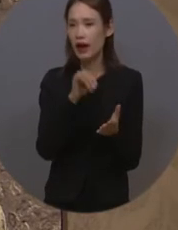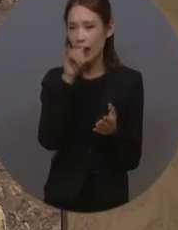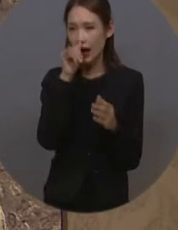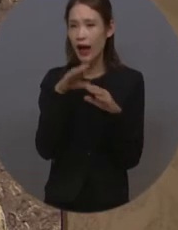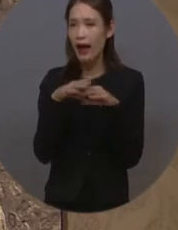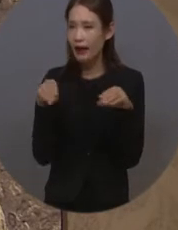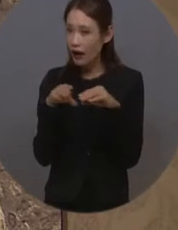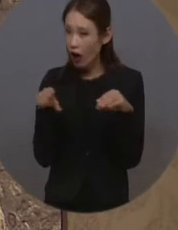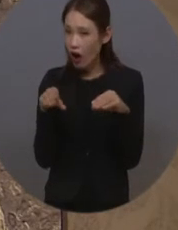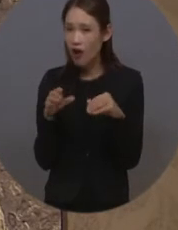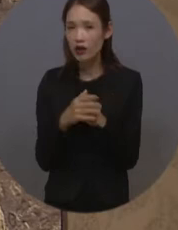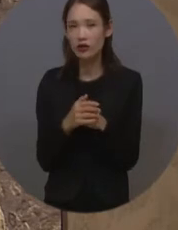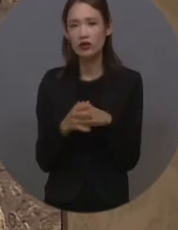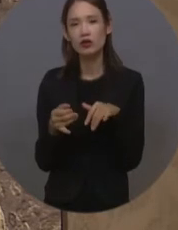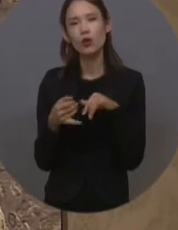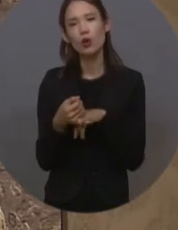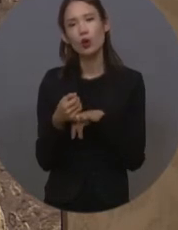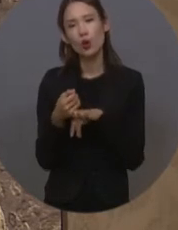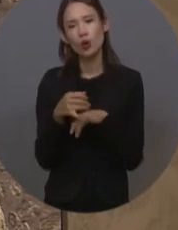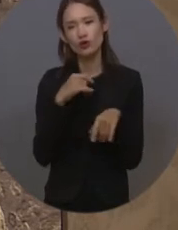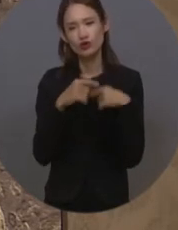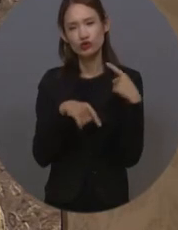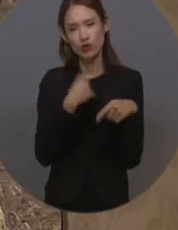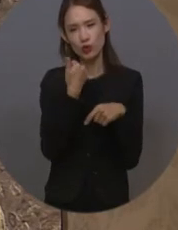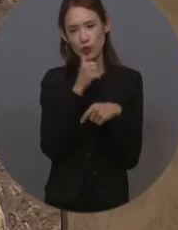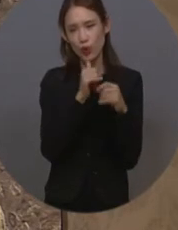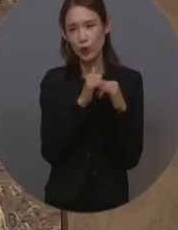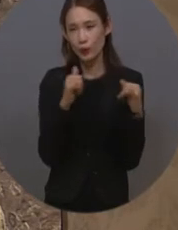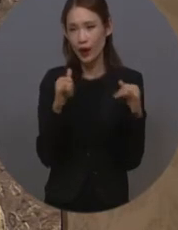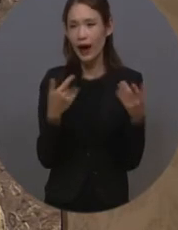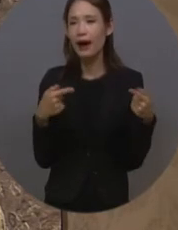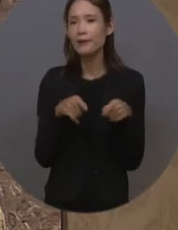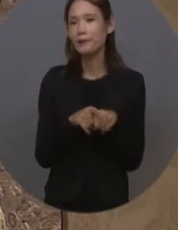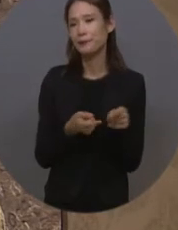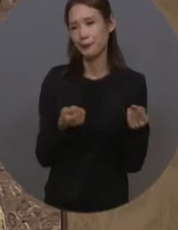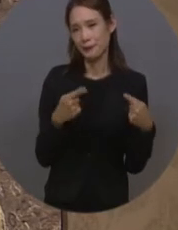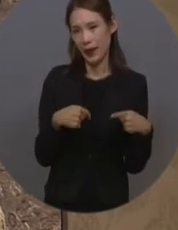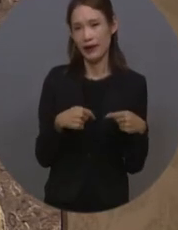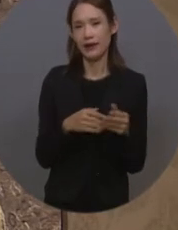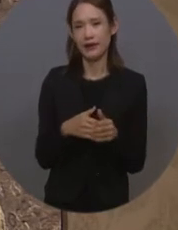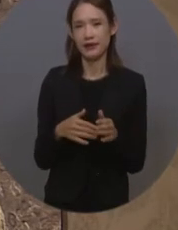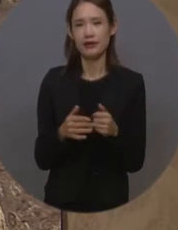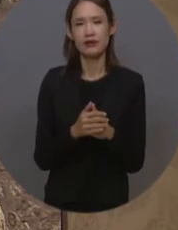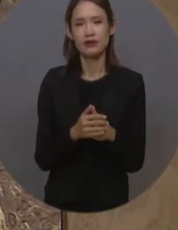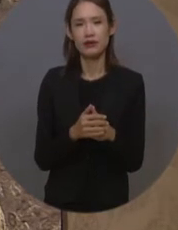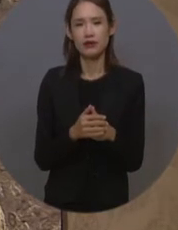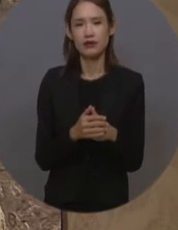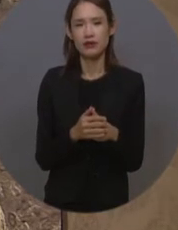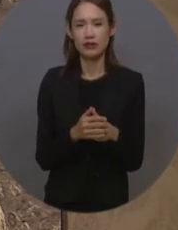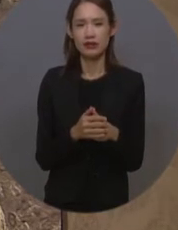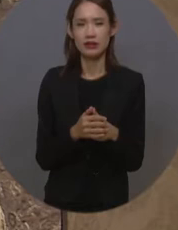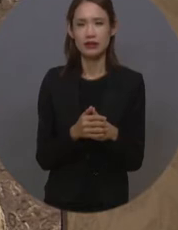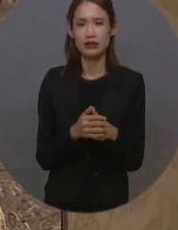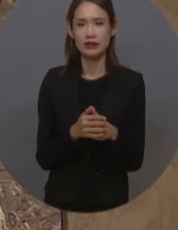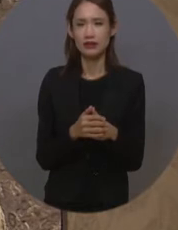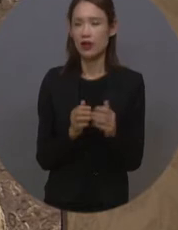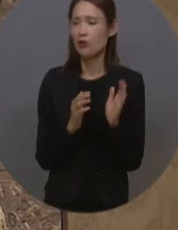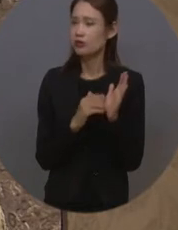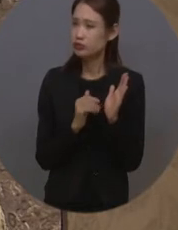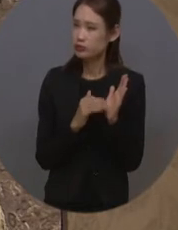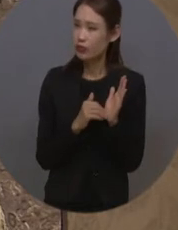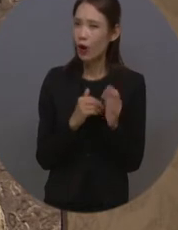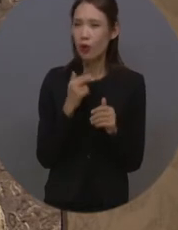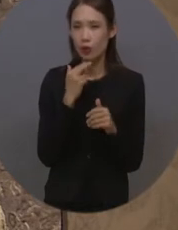청각장애인들과 저 사이에 꼭 수어통역 하시는 분이 개입을 하세요. 그러니까 이제 쓸데없는 비밀도 없을 뿐더러